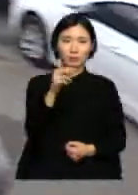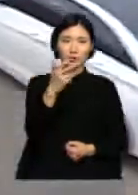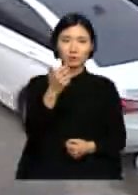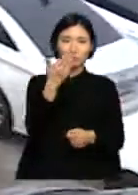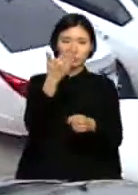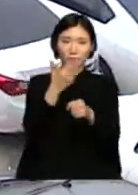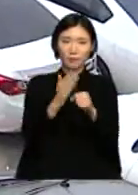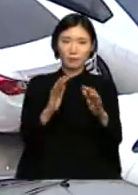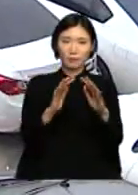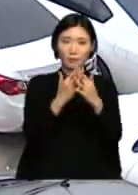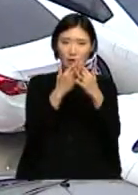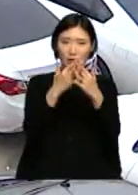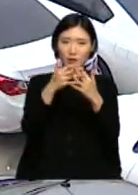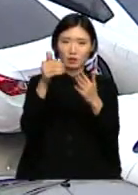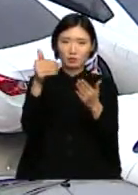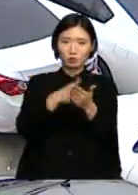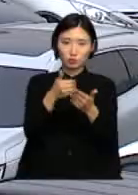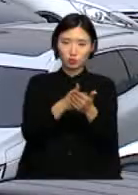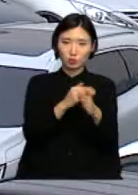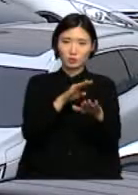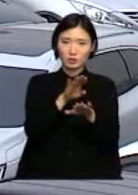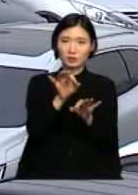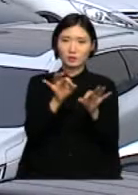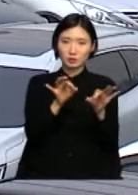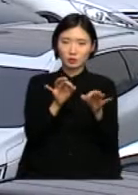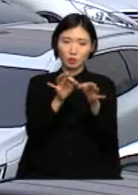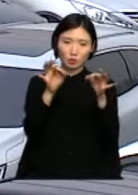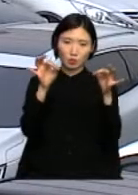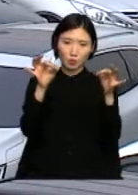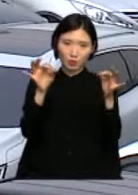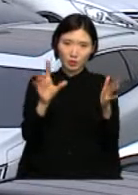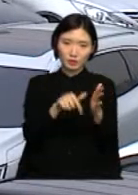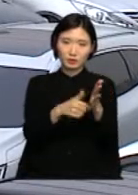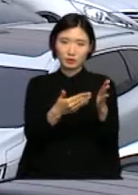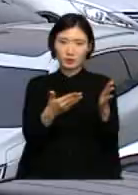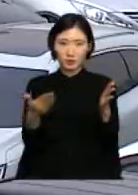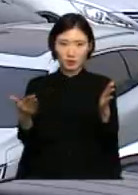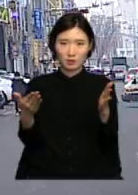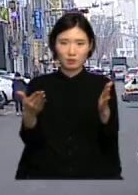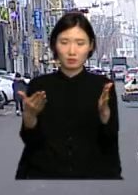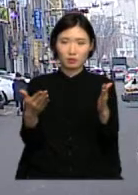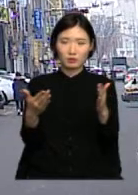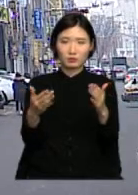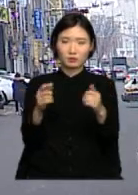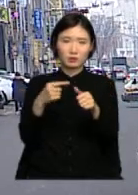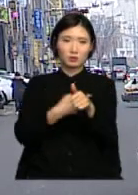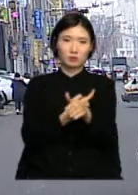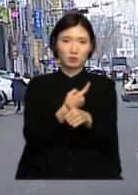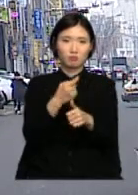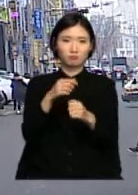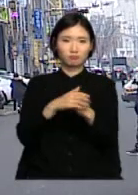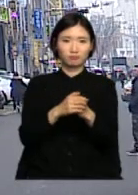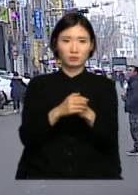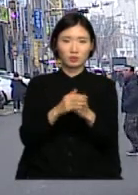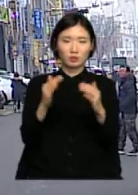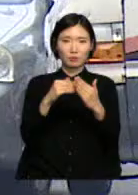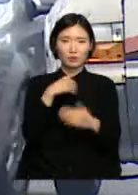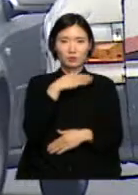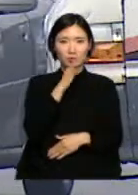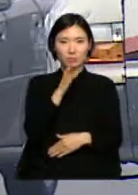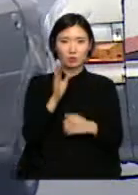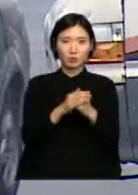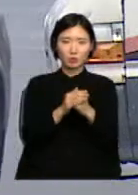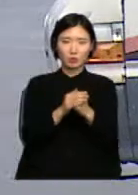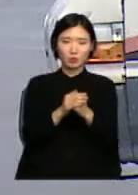1979년 지어진 장안평 중고차 시장. 오랜 세월만큼이나 건물은 낡았습니다. 일명 용팔이로 불리는 호객 행위로